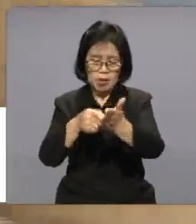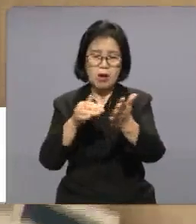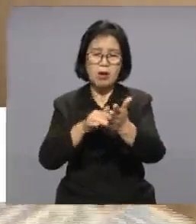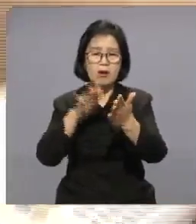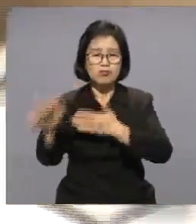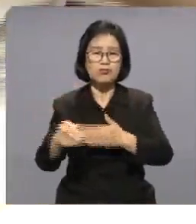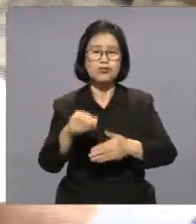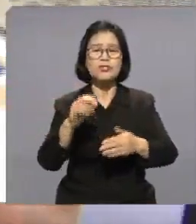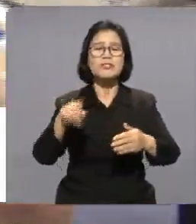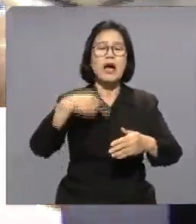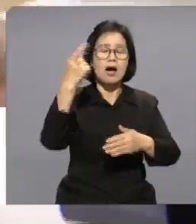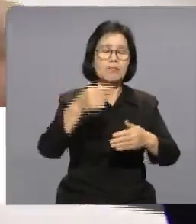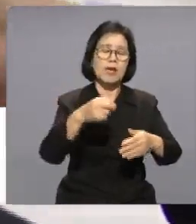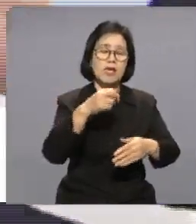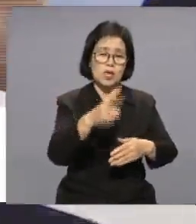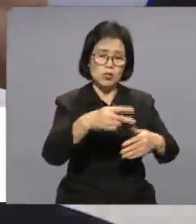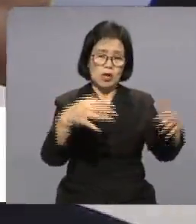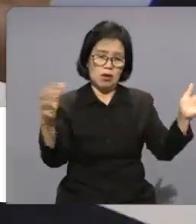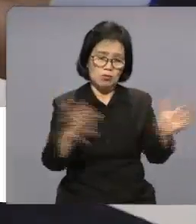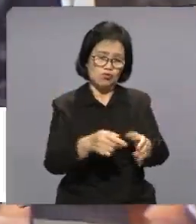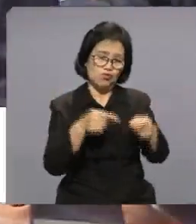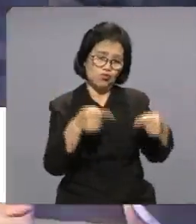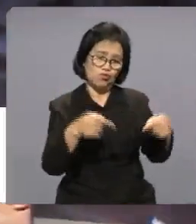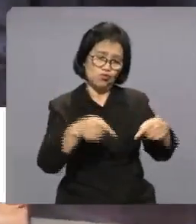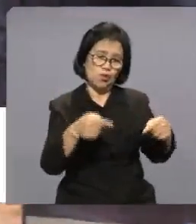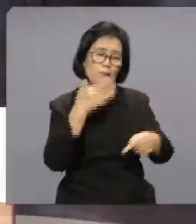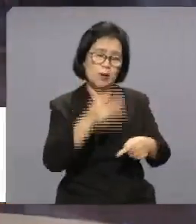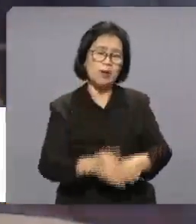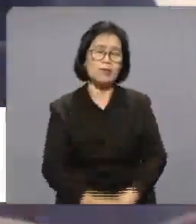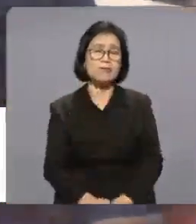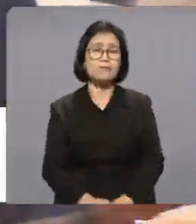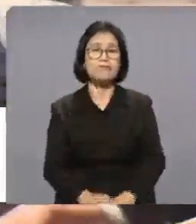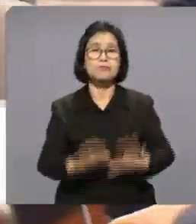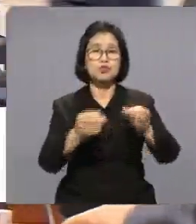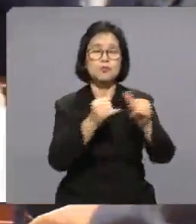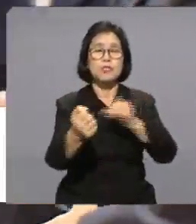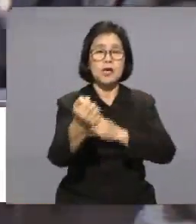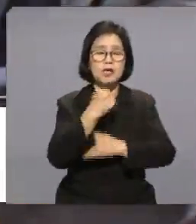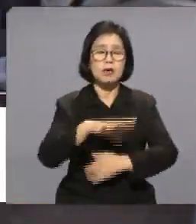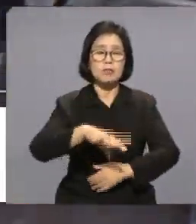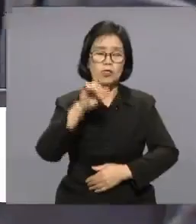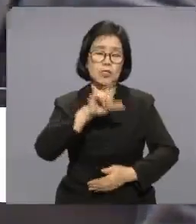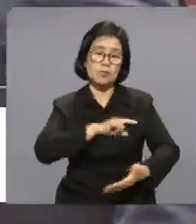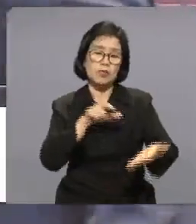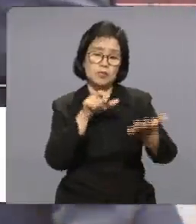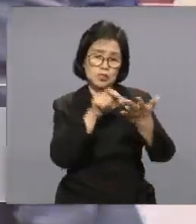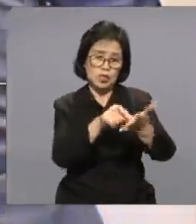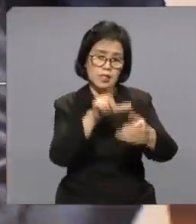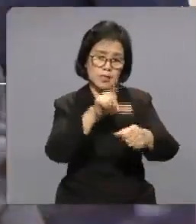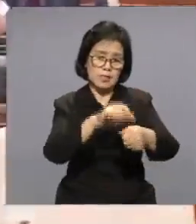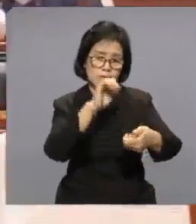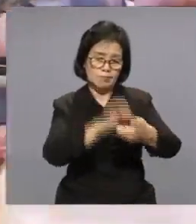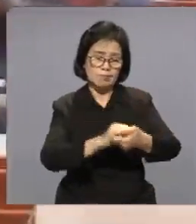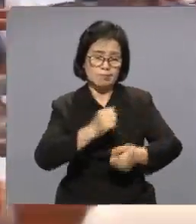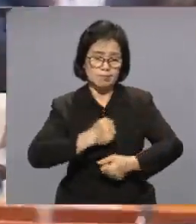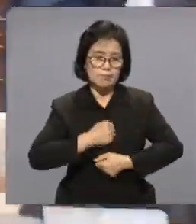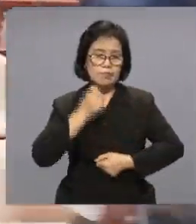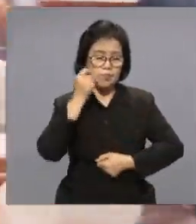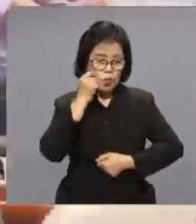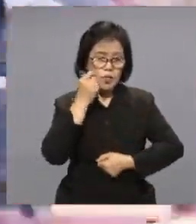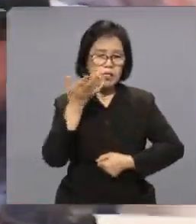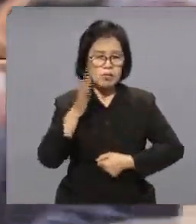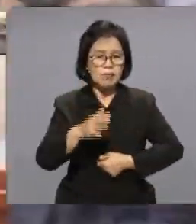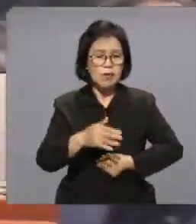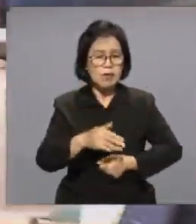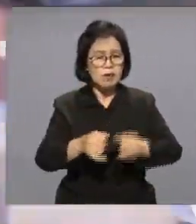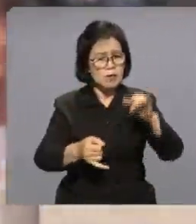조율만 할 수도 있다는 압박입니다. 국민의힘은 일단 명단 제출 시한은 지키지 못했지만 극적